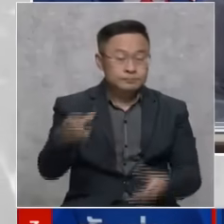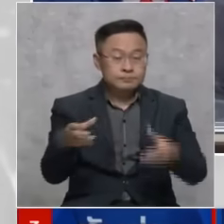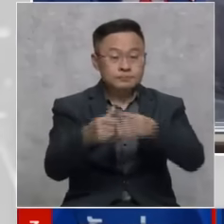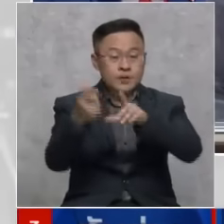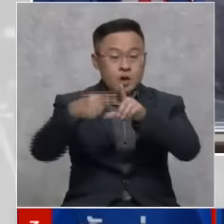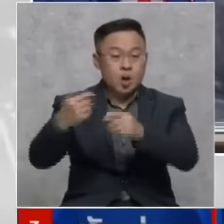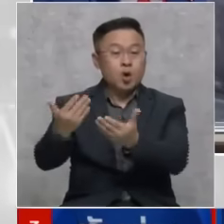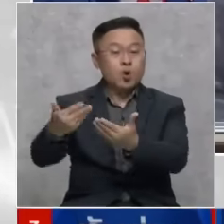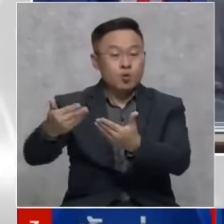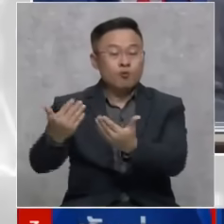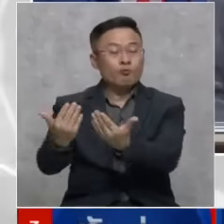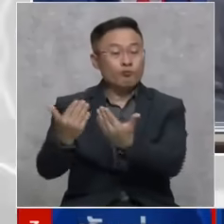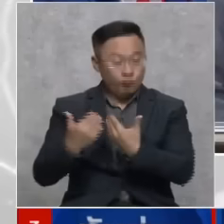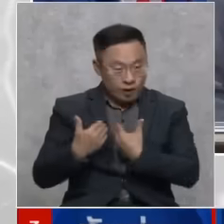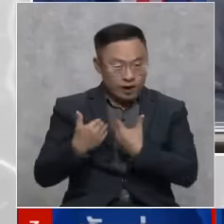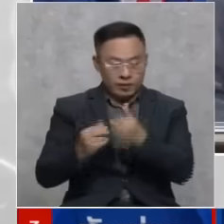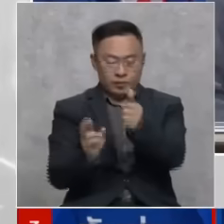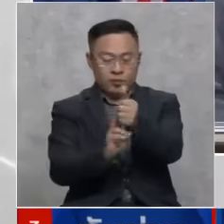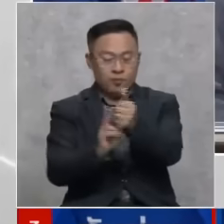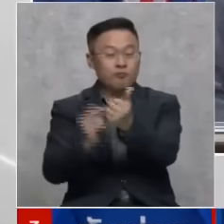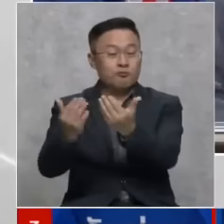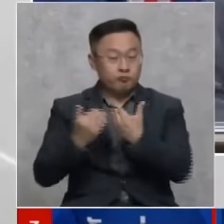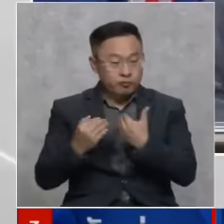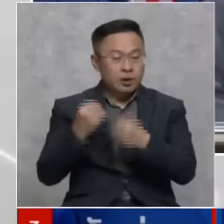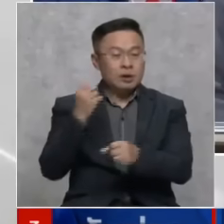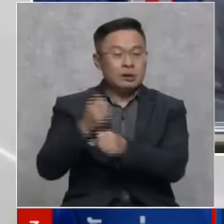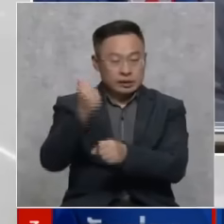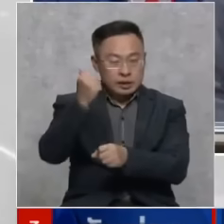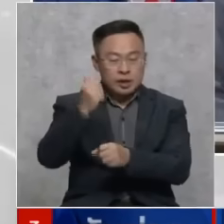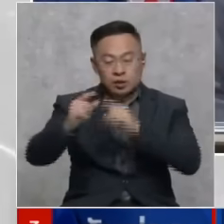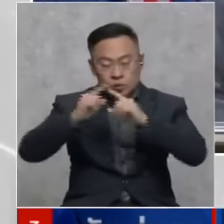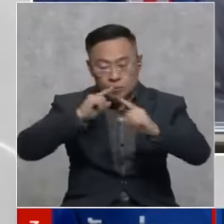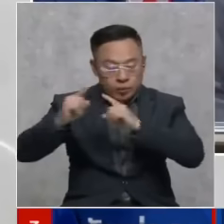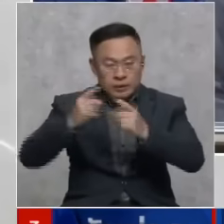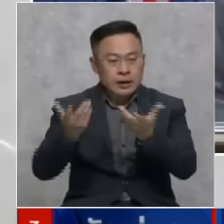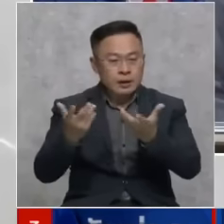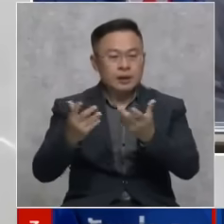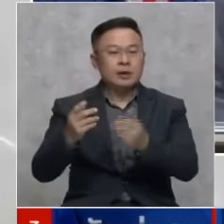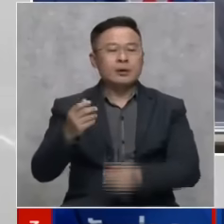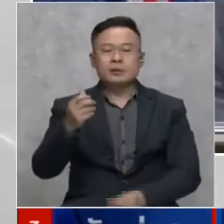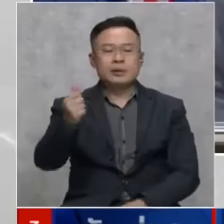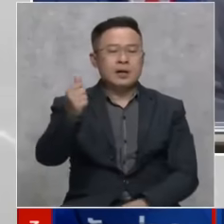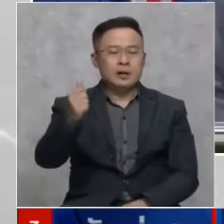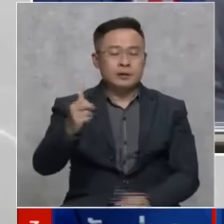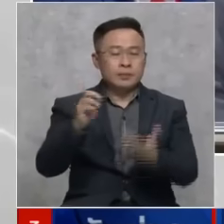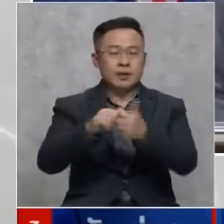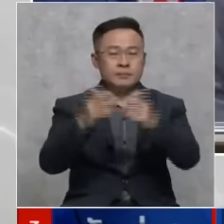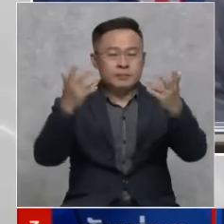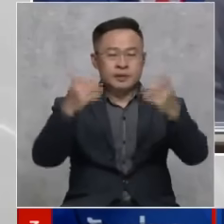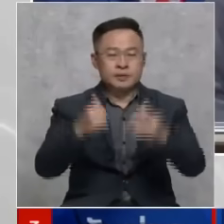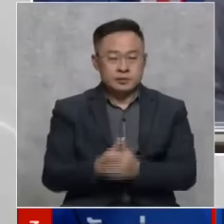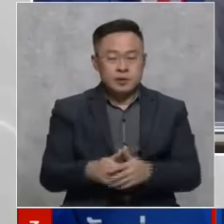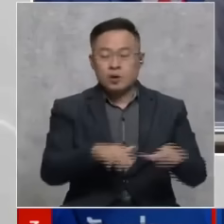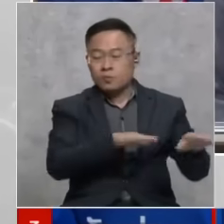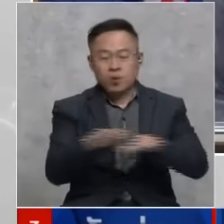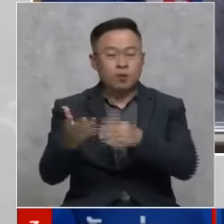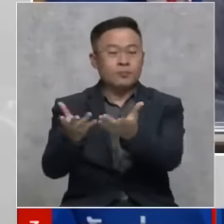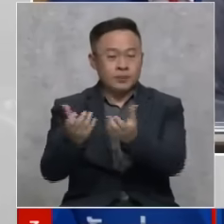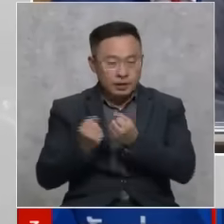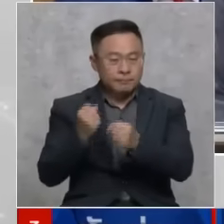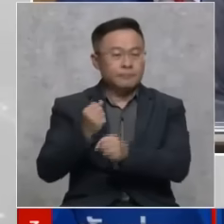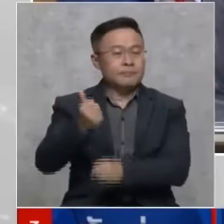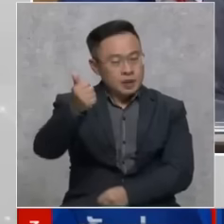อมาพูดคุยกันเพื่อจะหาทางออกในเรื่องนี้พรรคเป็นธรรมก็พร้อมถึงขั้นบอกเปิดประตูทุกบานอยู่แล้วนะคะ